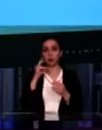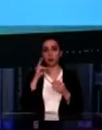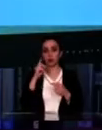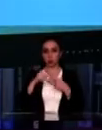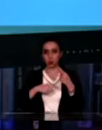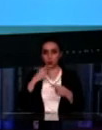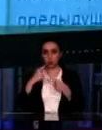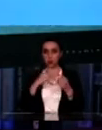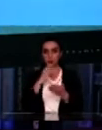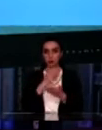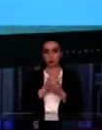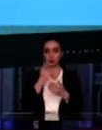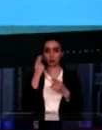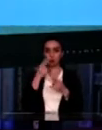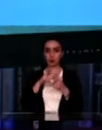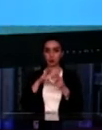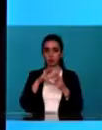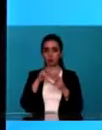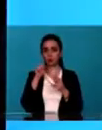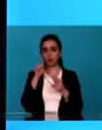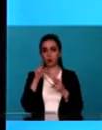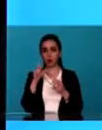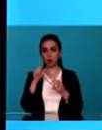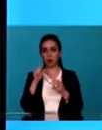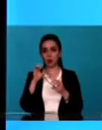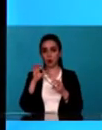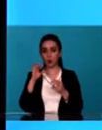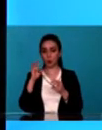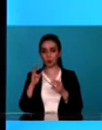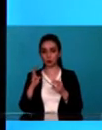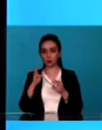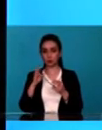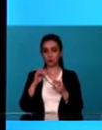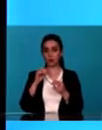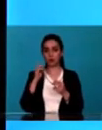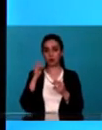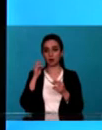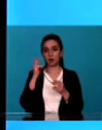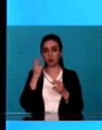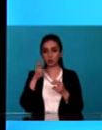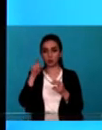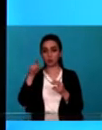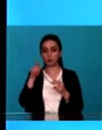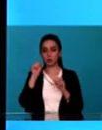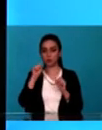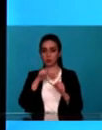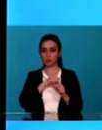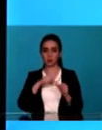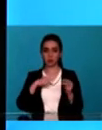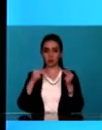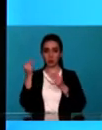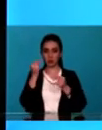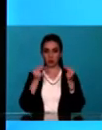свойстве аналогичным этому Own Draw Variable. При этом стиле вы тоже можете рисовать